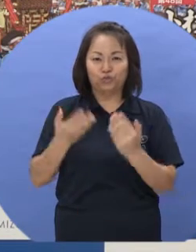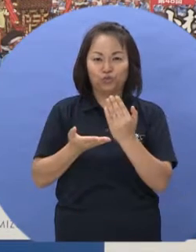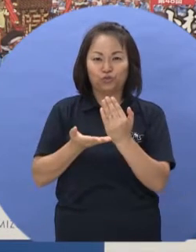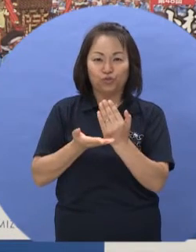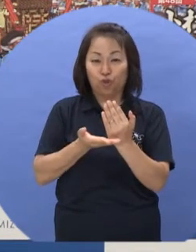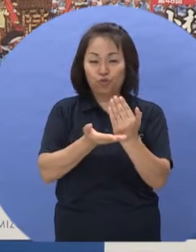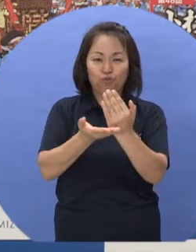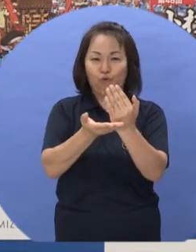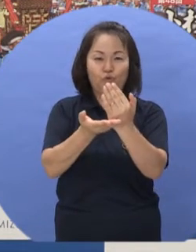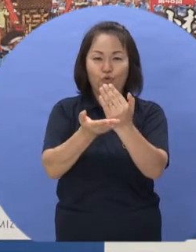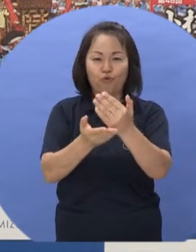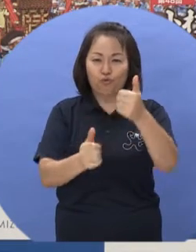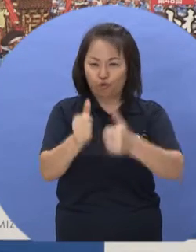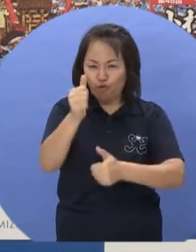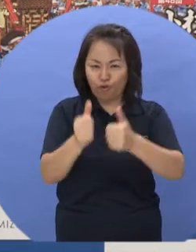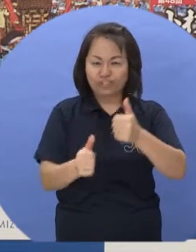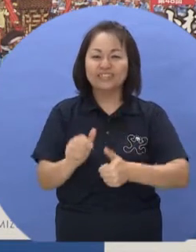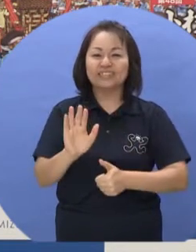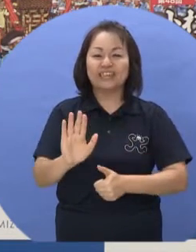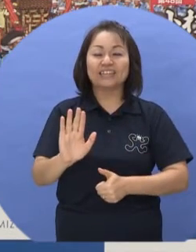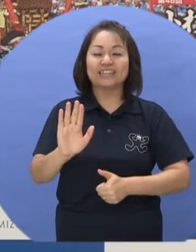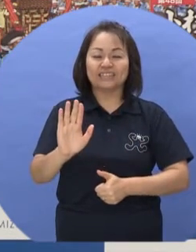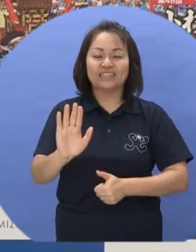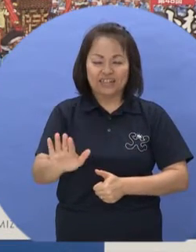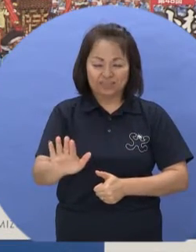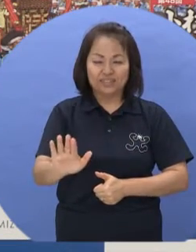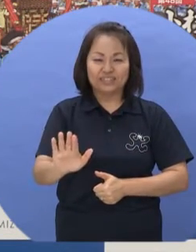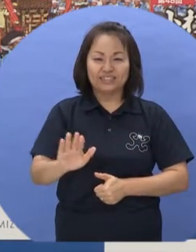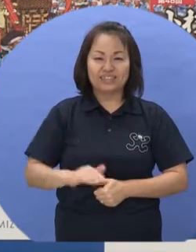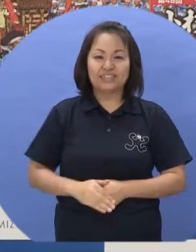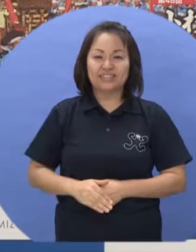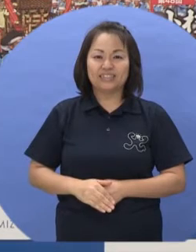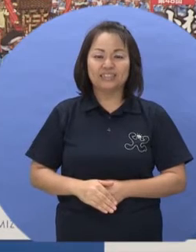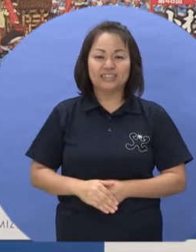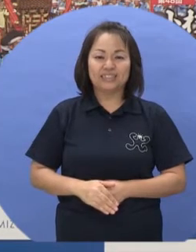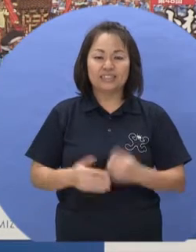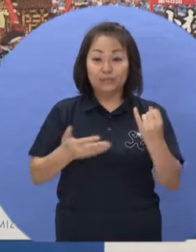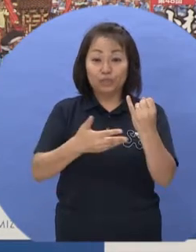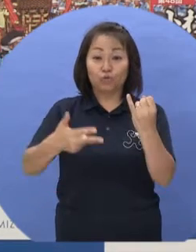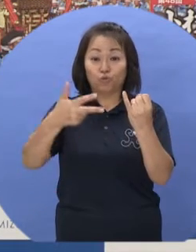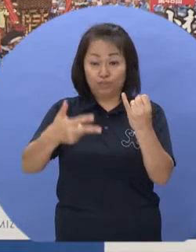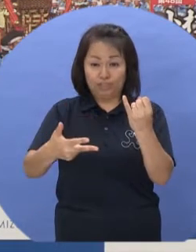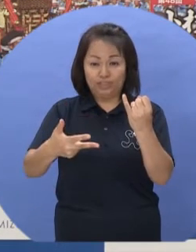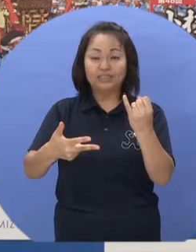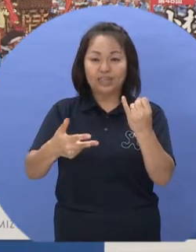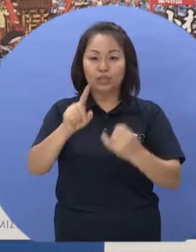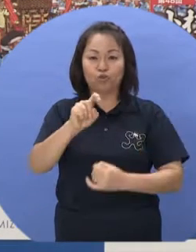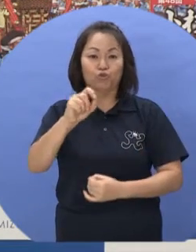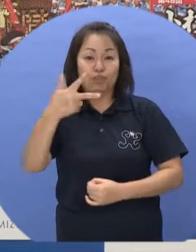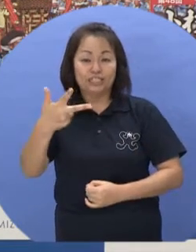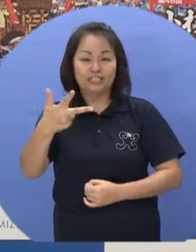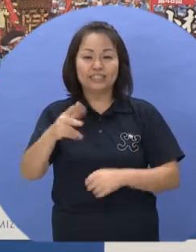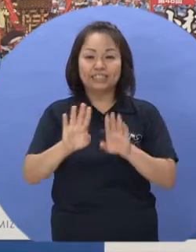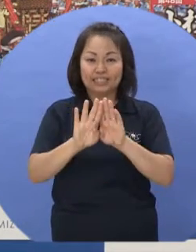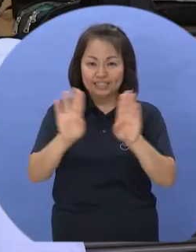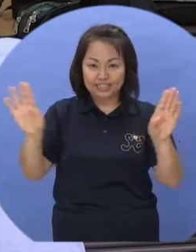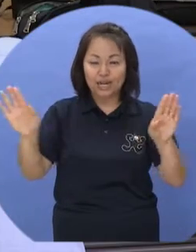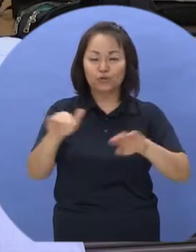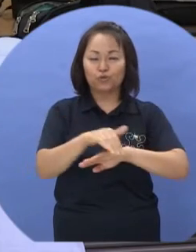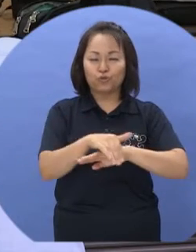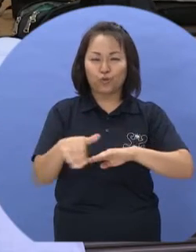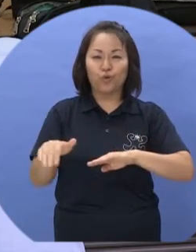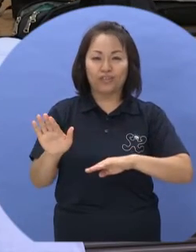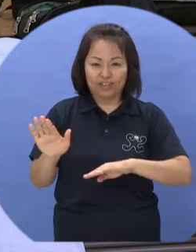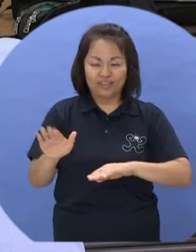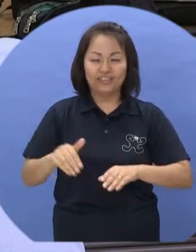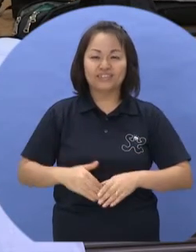今年も富山県市港マリーナと海王丸パークを会場に17日に開催をされることになっております